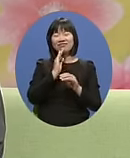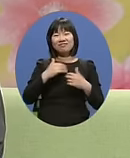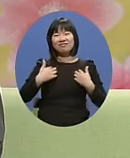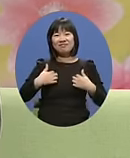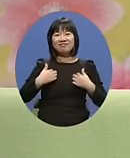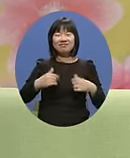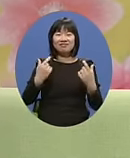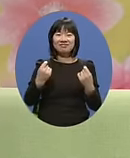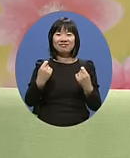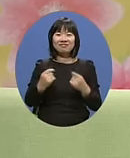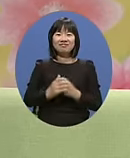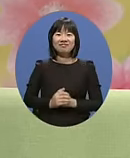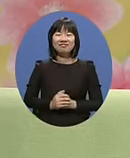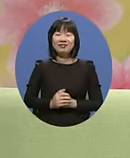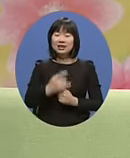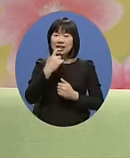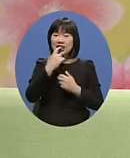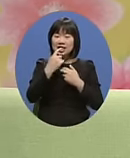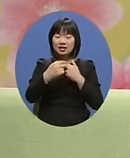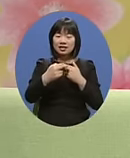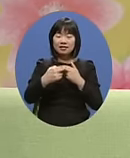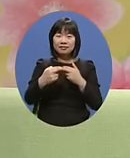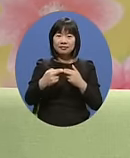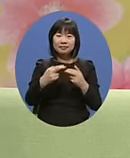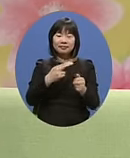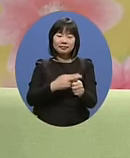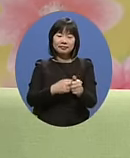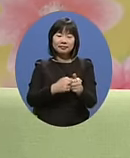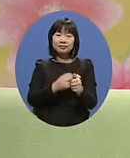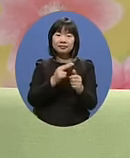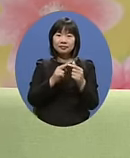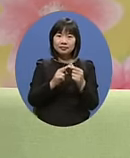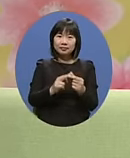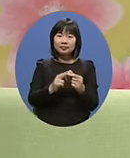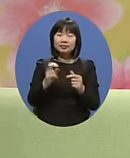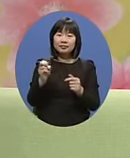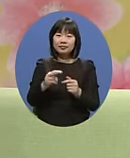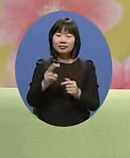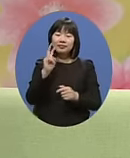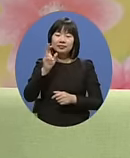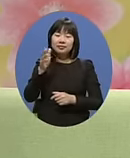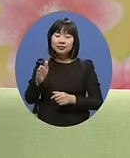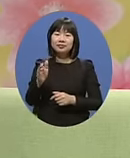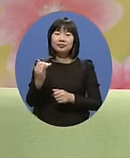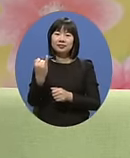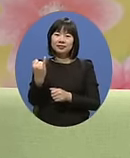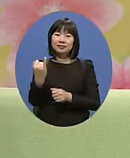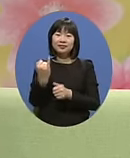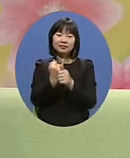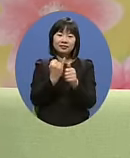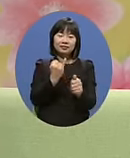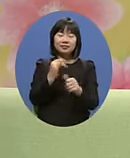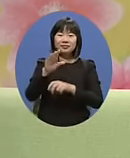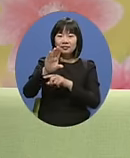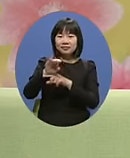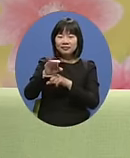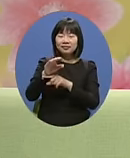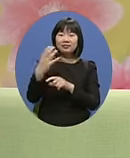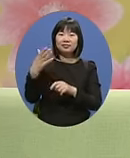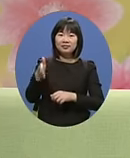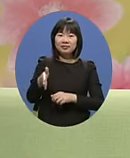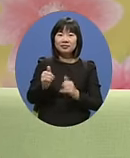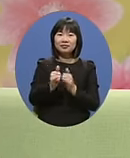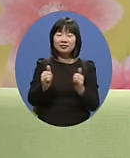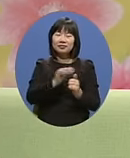것 같아요. 치과 의사이시고요. 그리고 뮤지션의 남편입니다. 방송인이시고요. 그리고